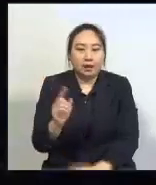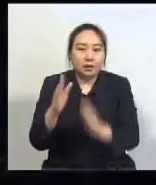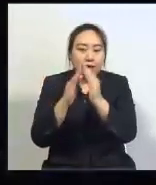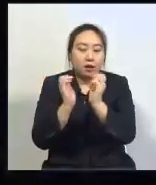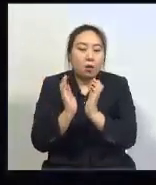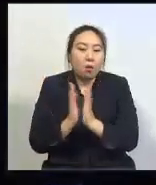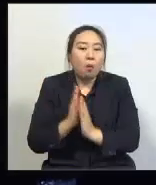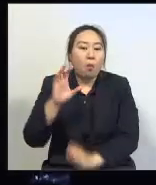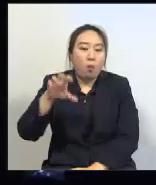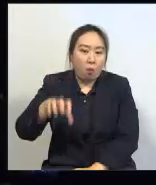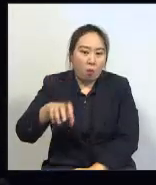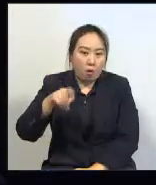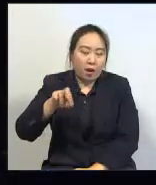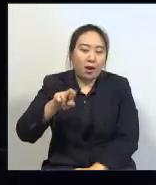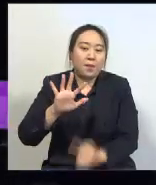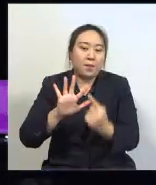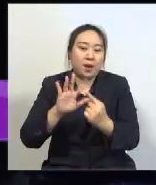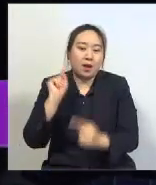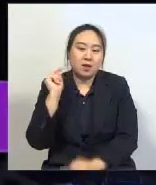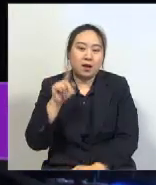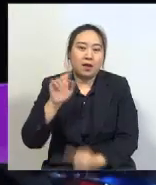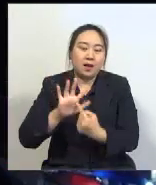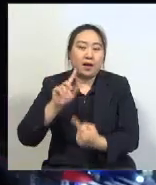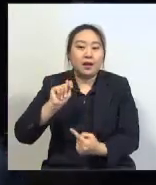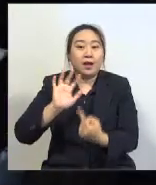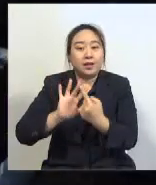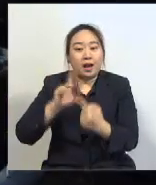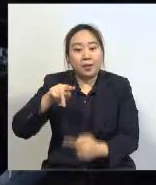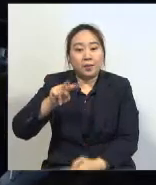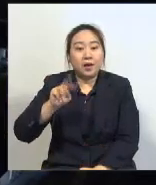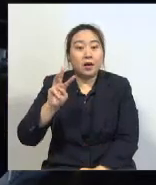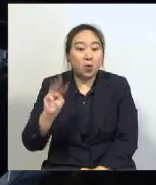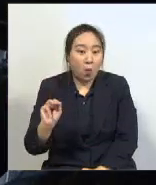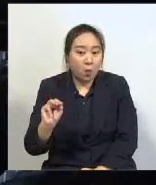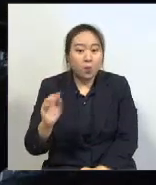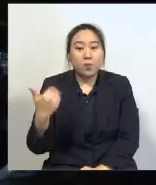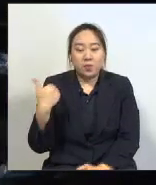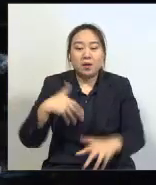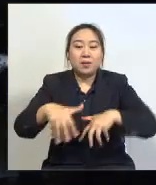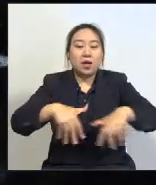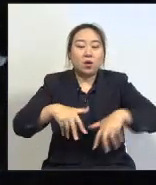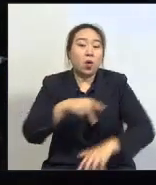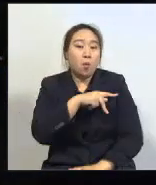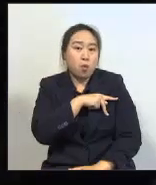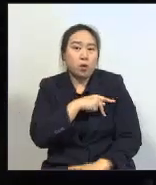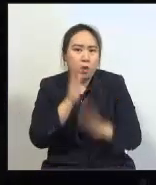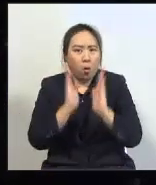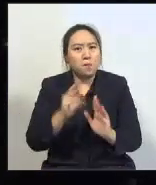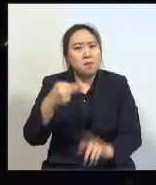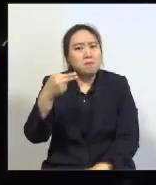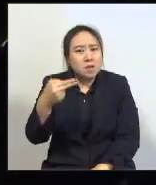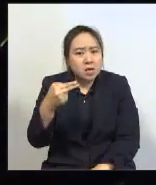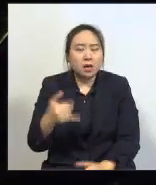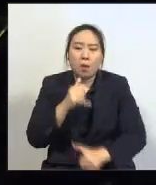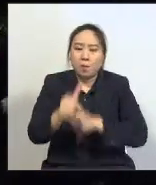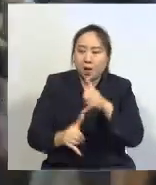วัดพระธาตุพนมมหาวิหารอำเภอธาตุพนมจังหวัดนครพนมครับก็มีบรรดาพุทธศาสนิกชนนับหมื่นคนเดินทางม